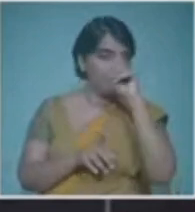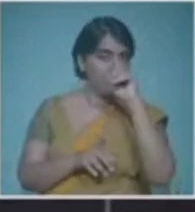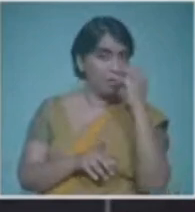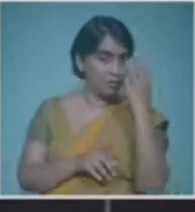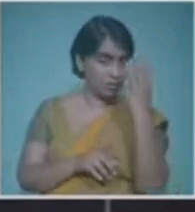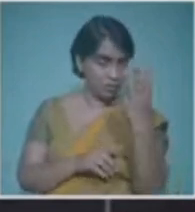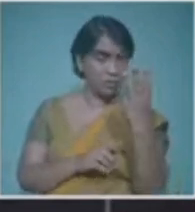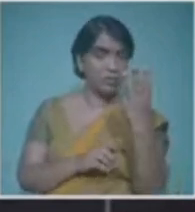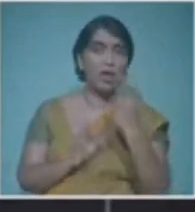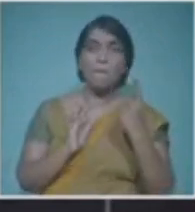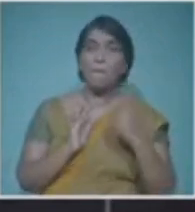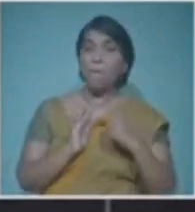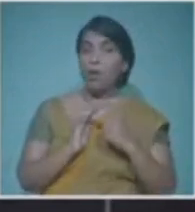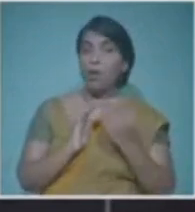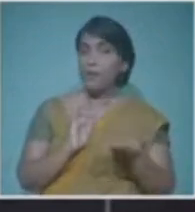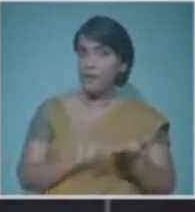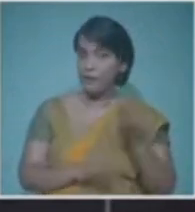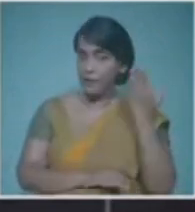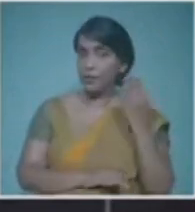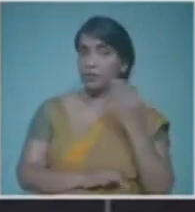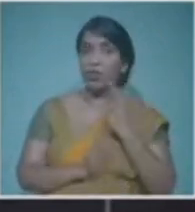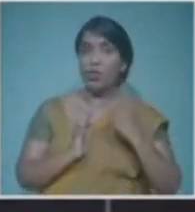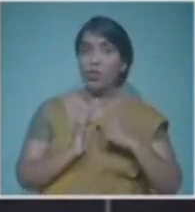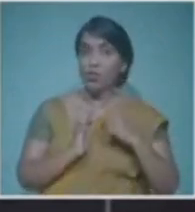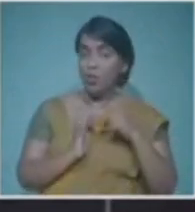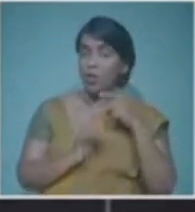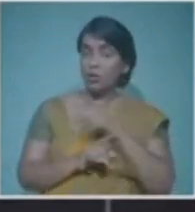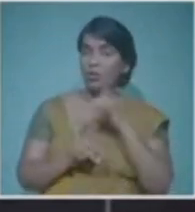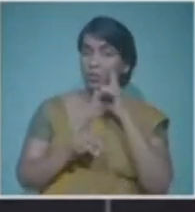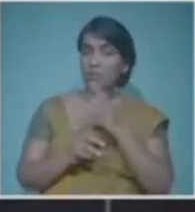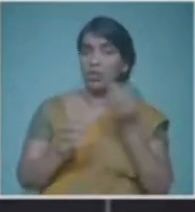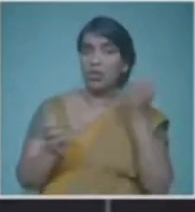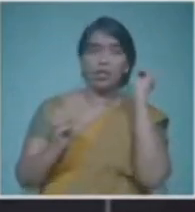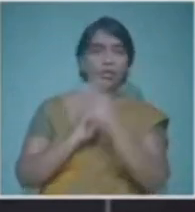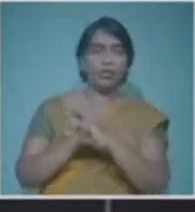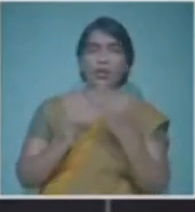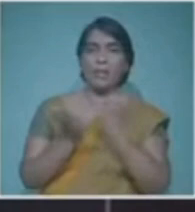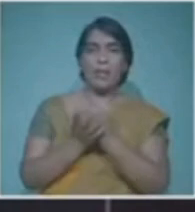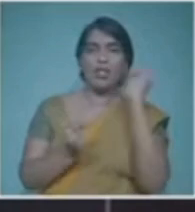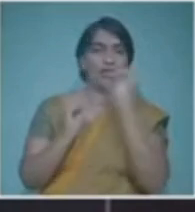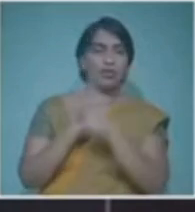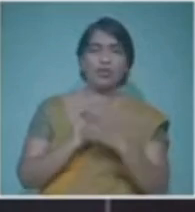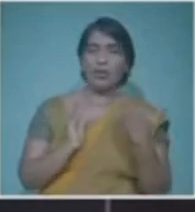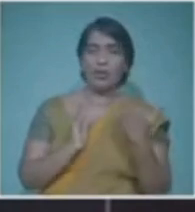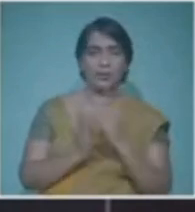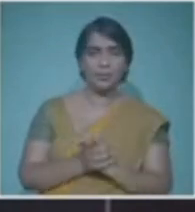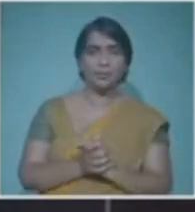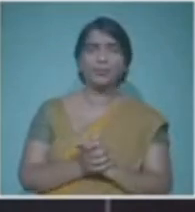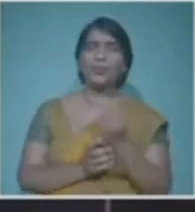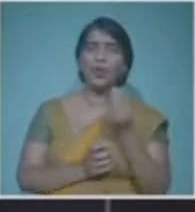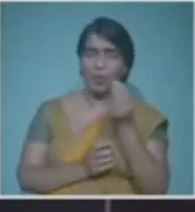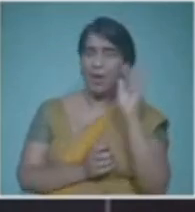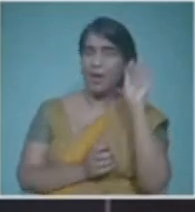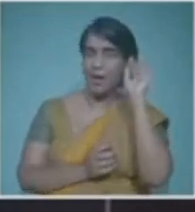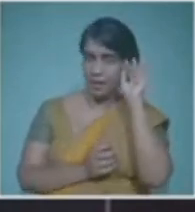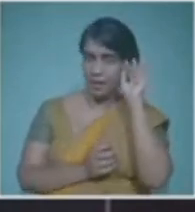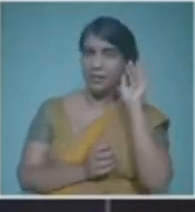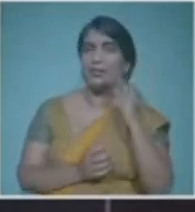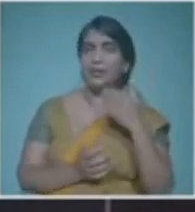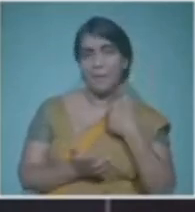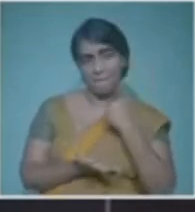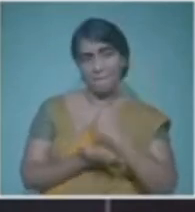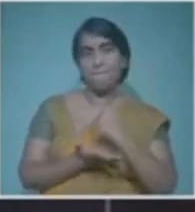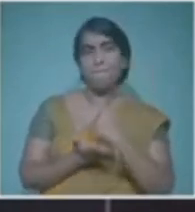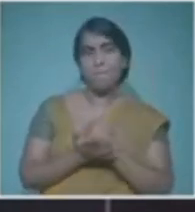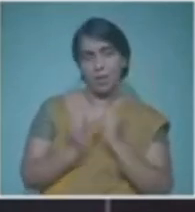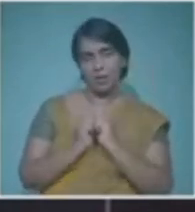3කදී මේ පොලිය වැඩි උනායි කියලා පොලිය උපචිත වෙලා ගිනුමටවත් වැටලා නැහැ. ඒතර එවැනි පොඩක් අහන්න කියන්න. මමත් බැංකුවක